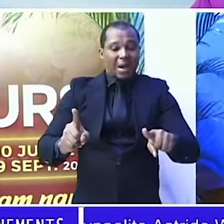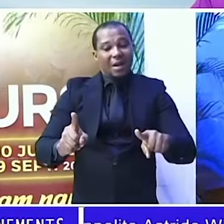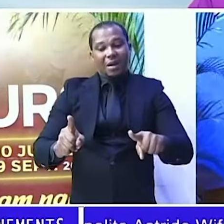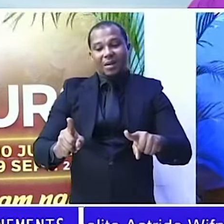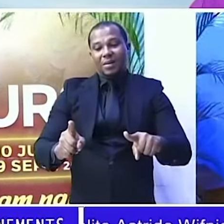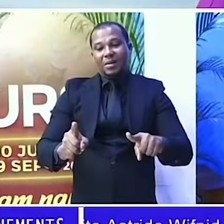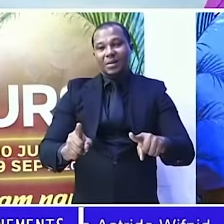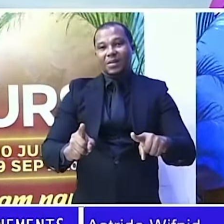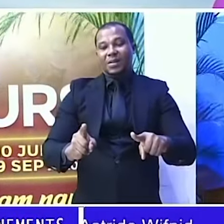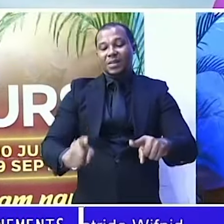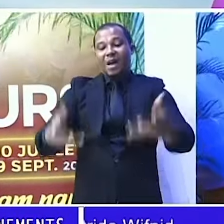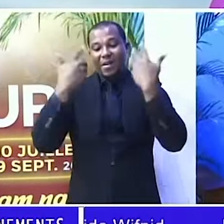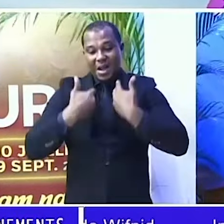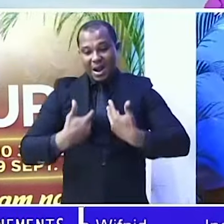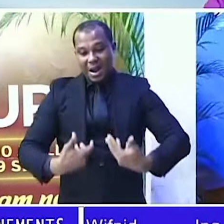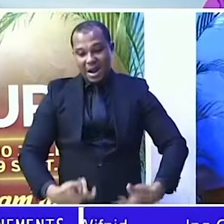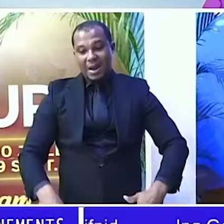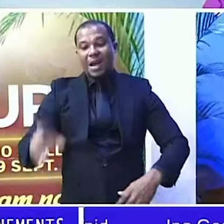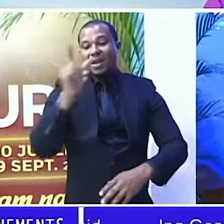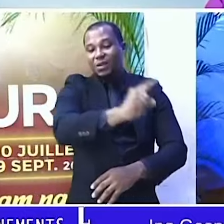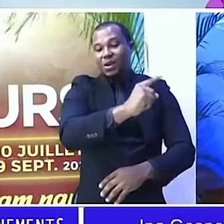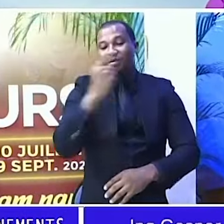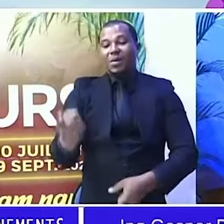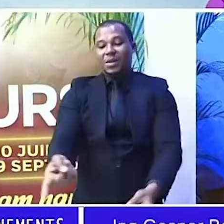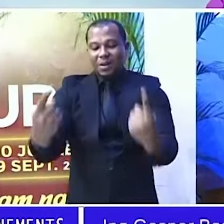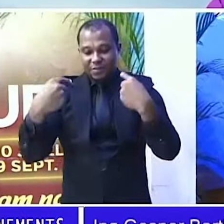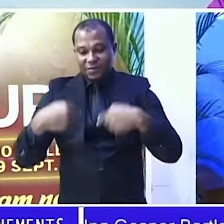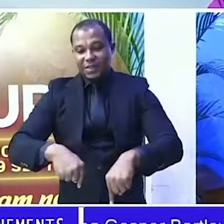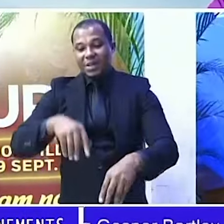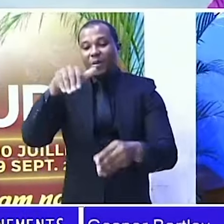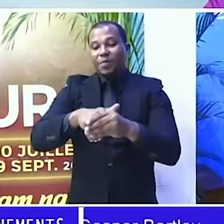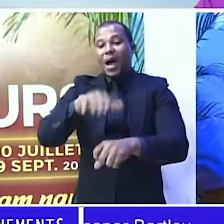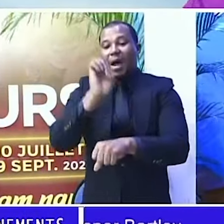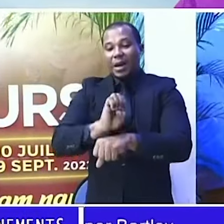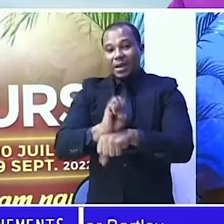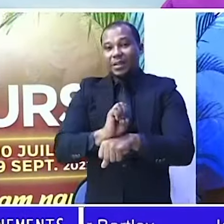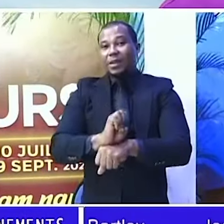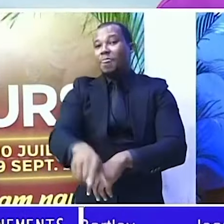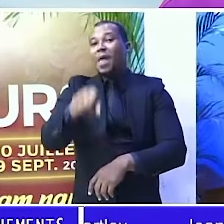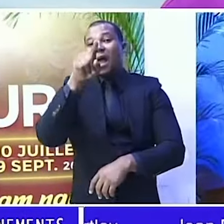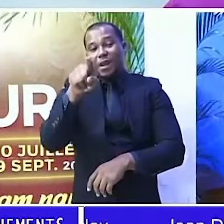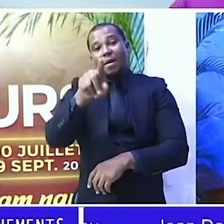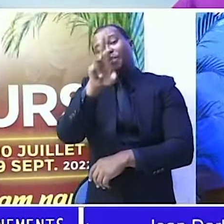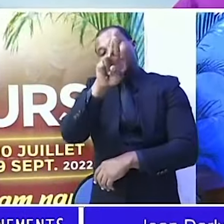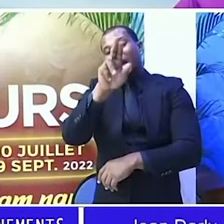rad sous corps, racine seulement d'habiller. Racine gon ti commerce, li fait.